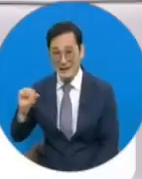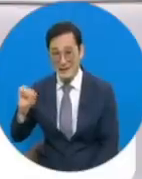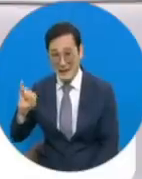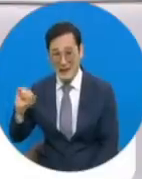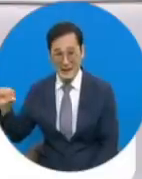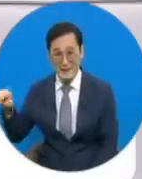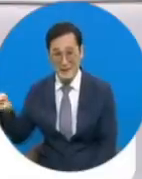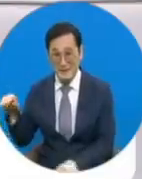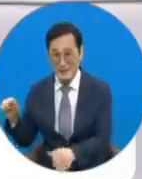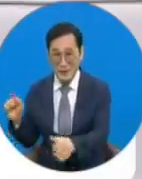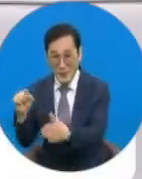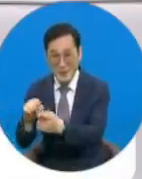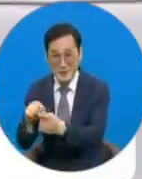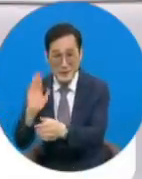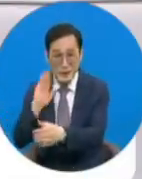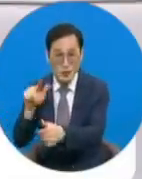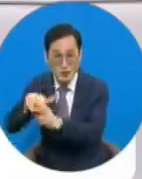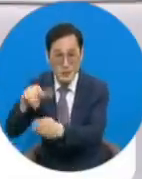출마해라. 이게